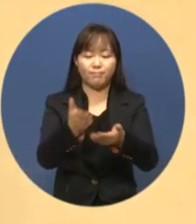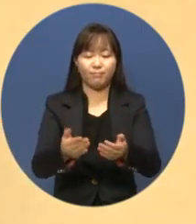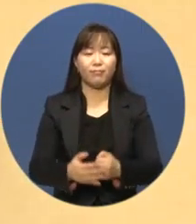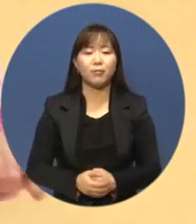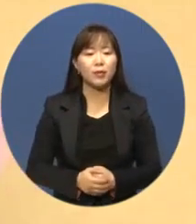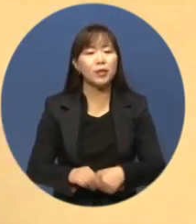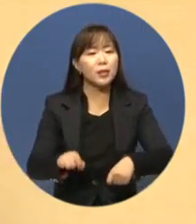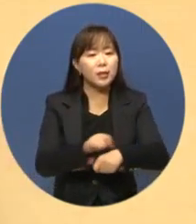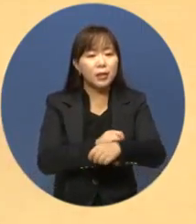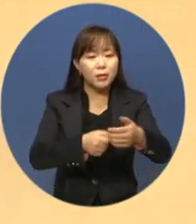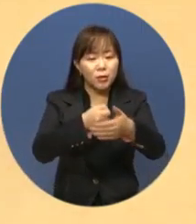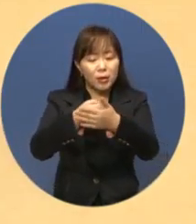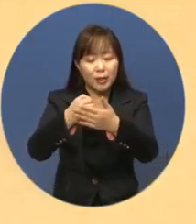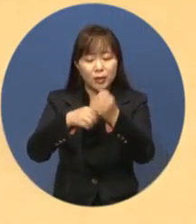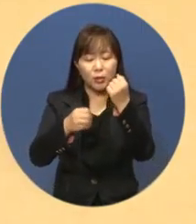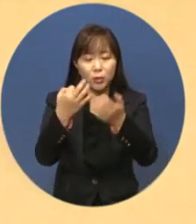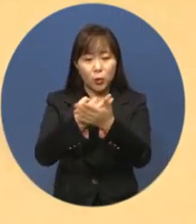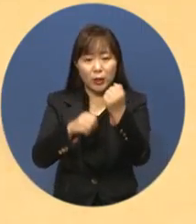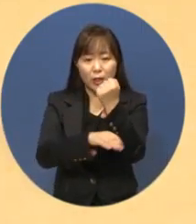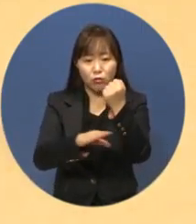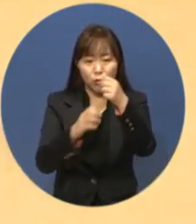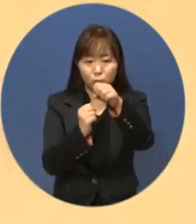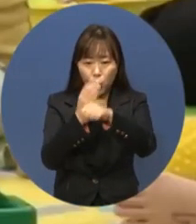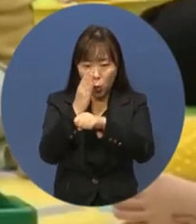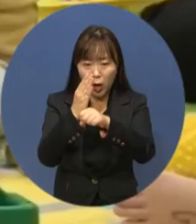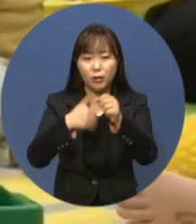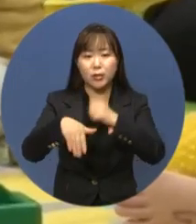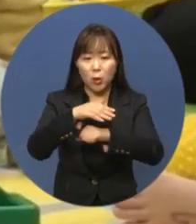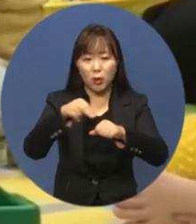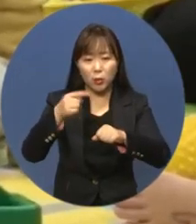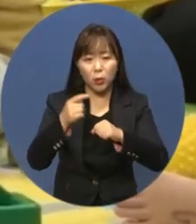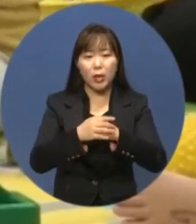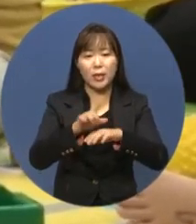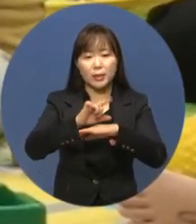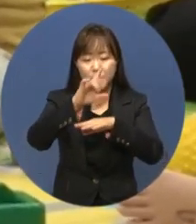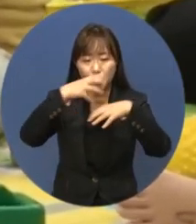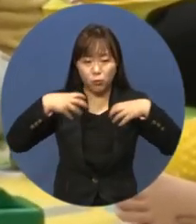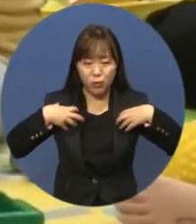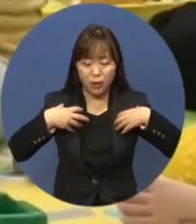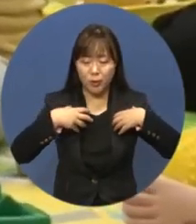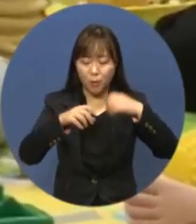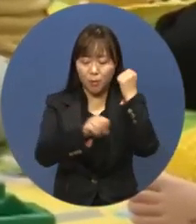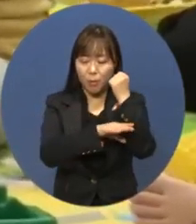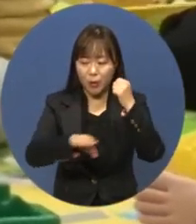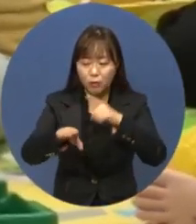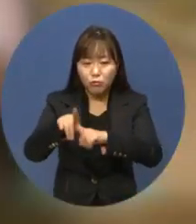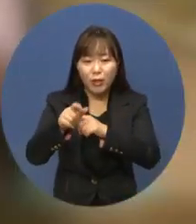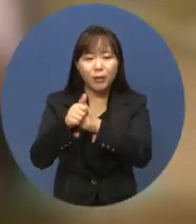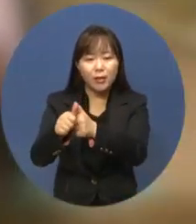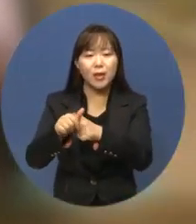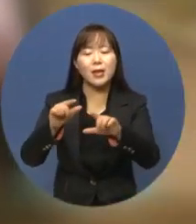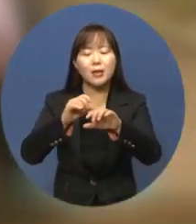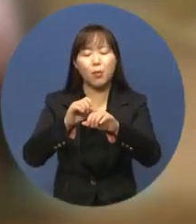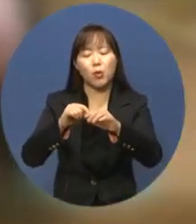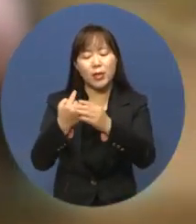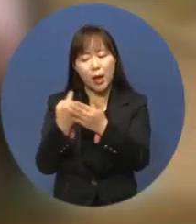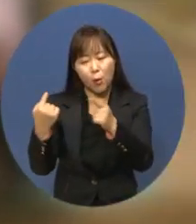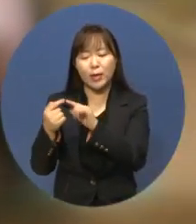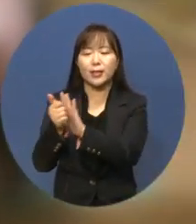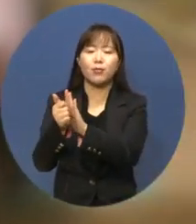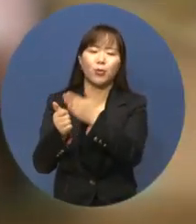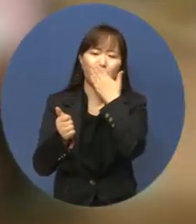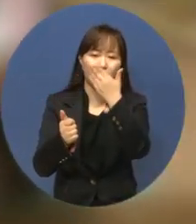특히 정해진 소득 기준을 초과하는 경우라도 시 자체 서정은 별도의 기준 유통의 예외적 지원을 받을 수